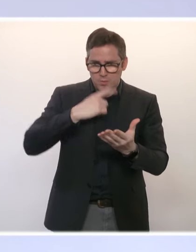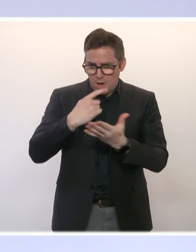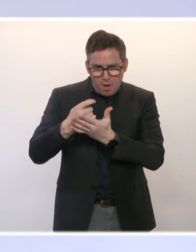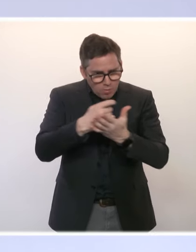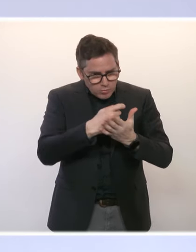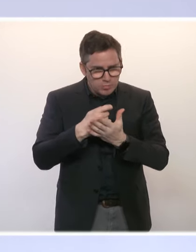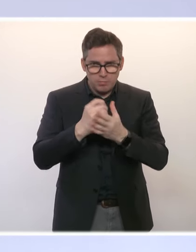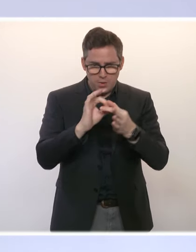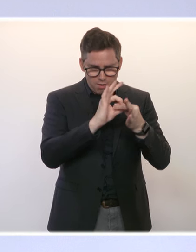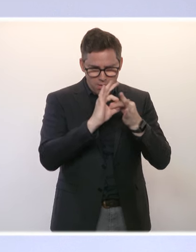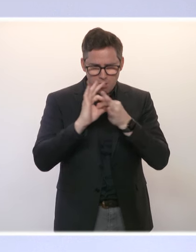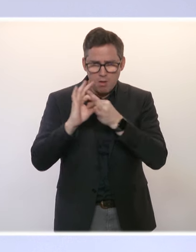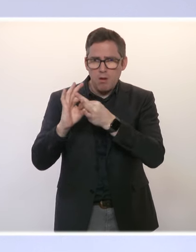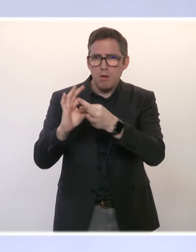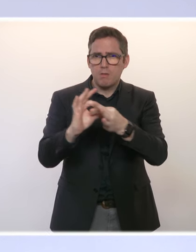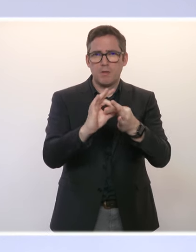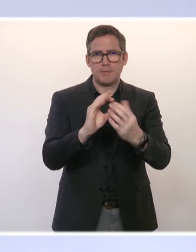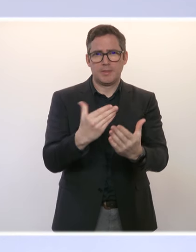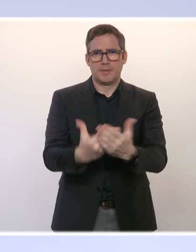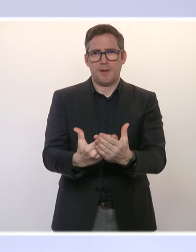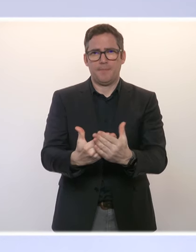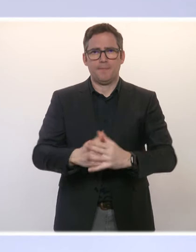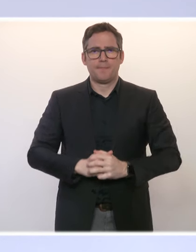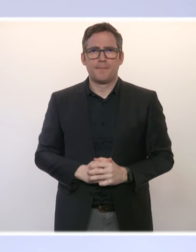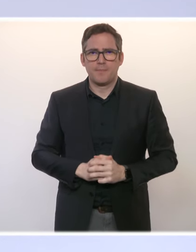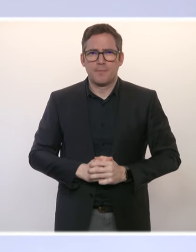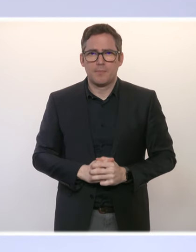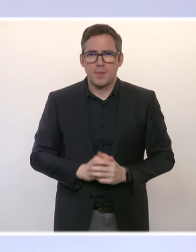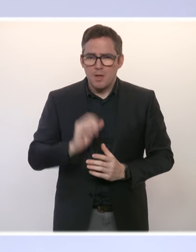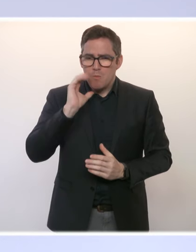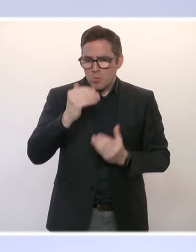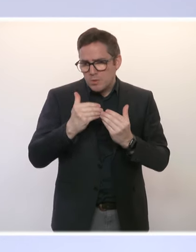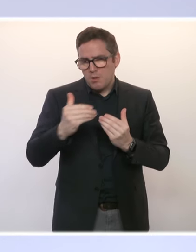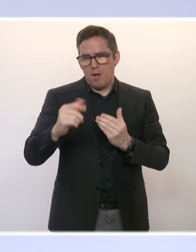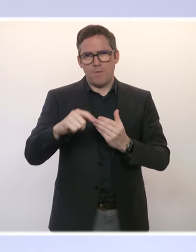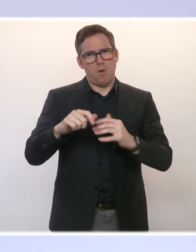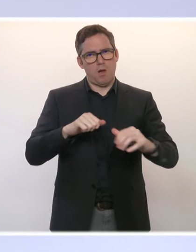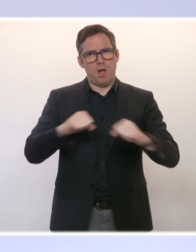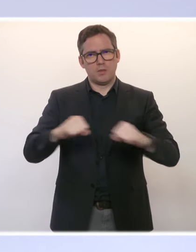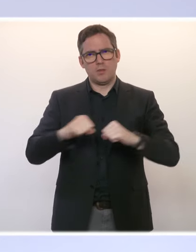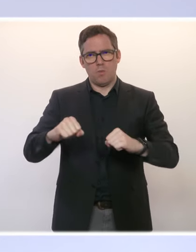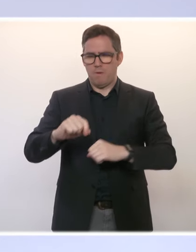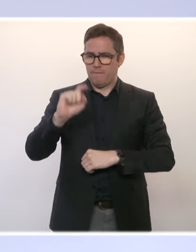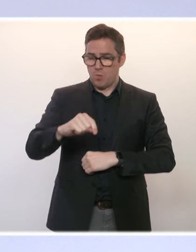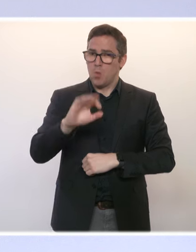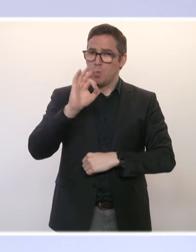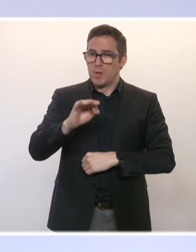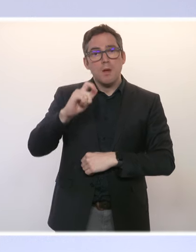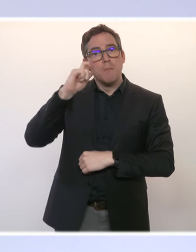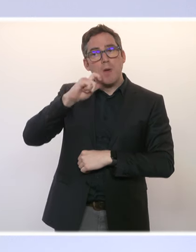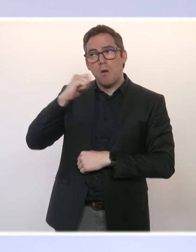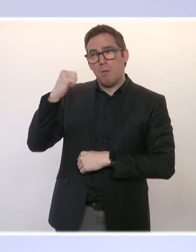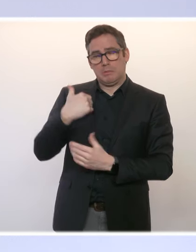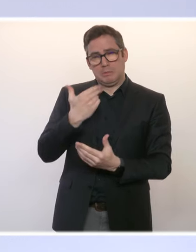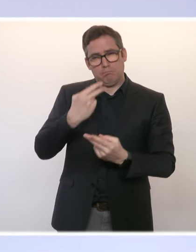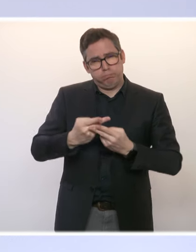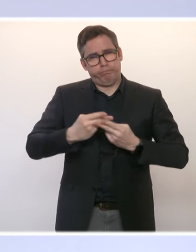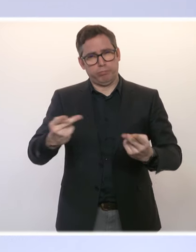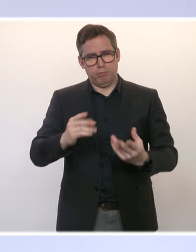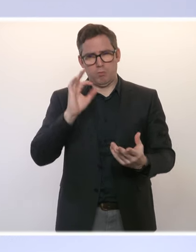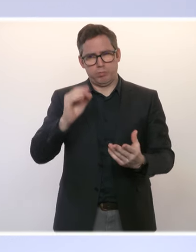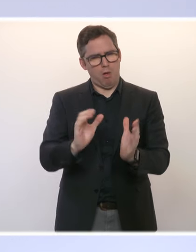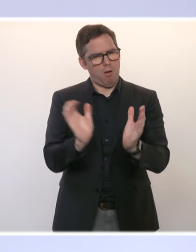de la chaîne sont solidaires les uns des autres. Un mois d'action donc et des actions qui vont se poursuivre. Le président de la République l'a rappelé, nous allons aller plus loin